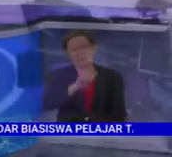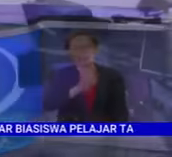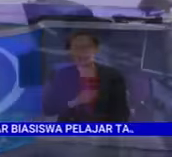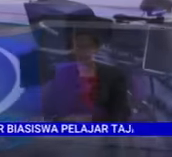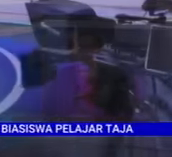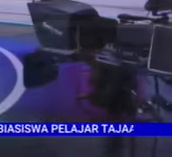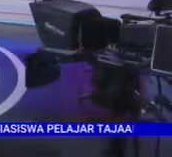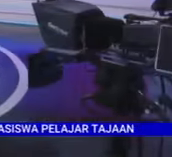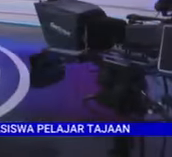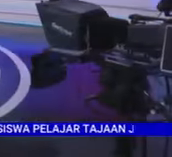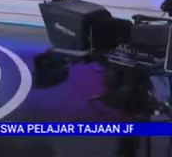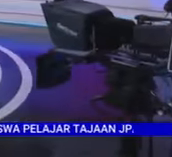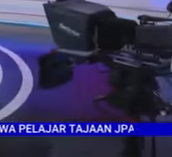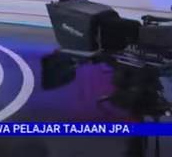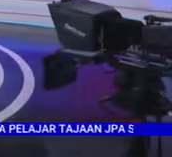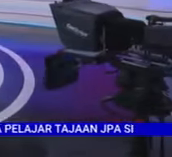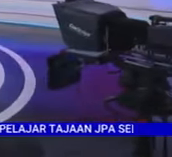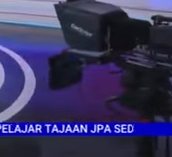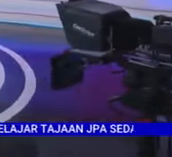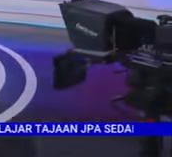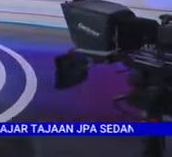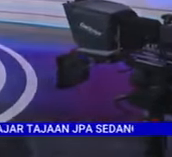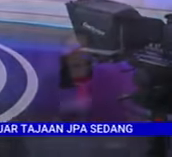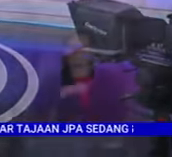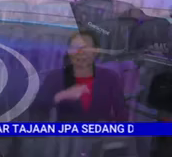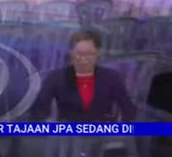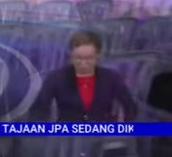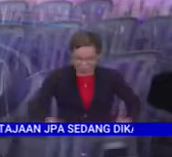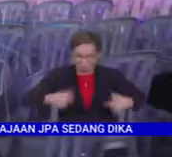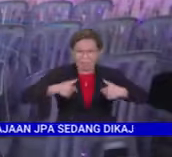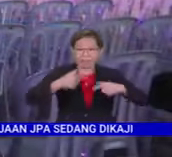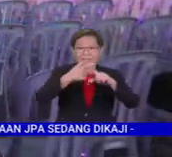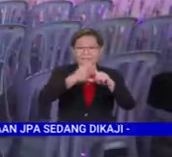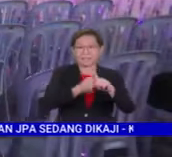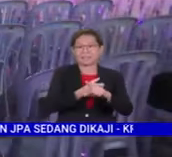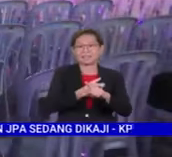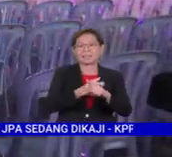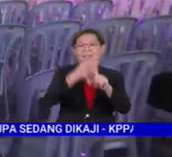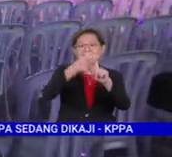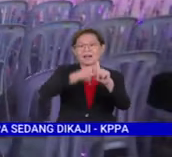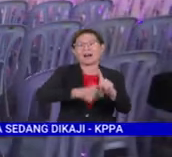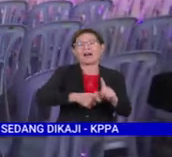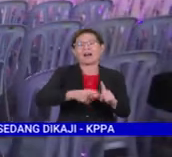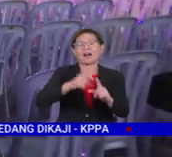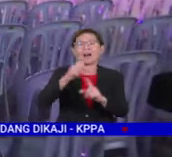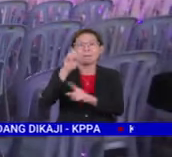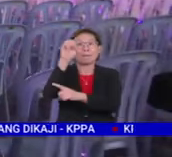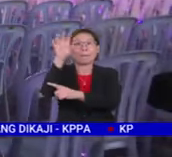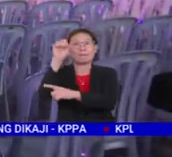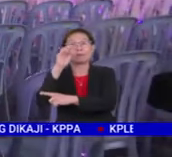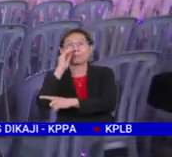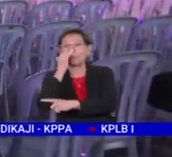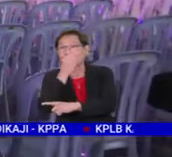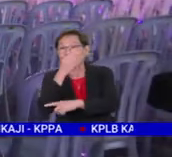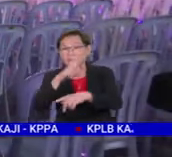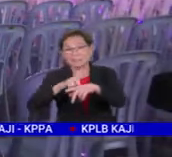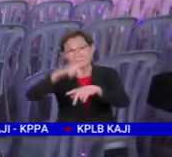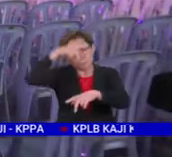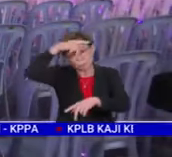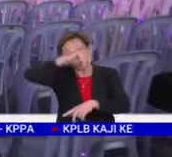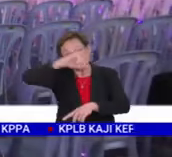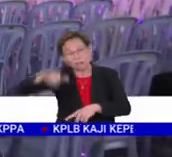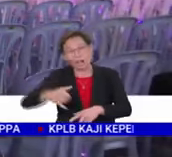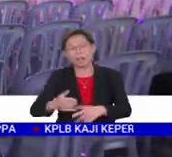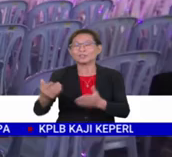Ya, betul Ivan dan Farhatul. Ketika ini saya berlintas langsung dari Anjung, Floria, Putrajaya bagi membawakan kepada anda